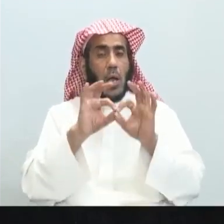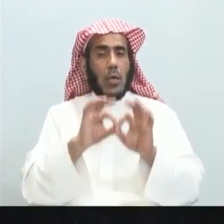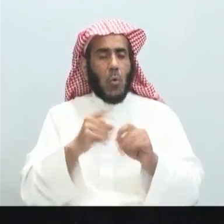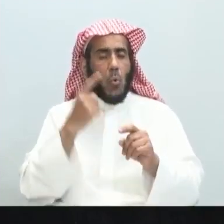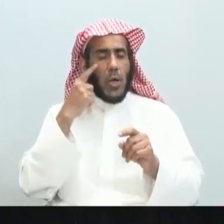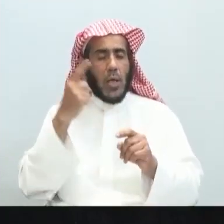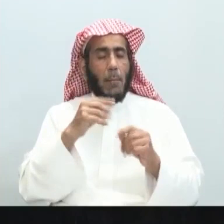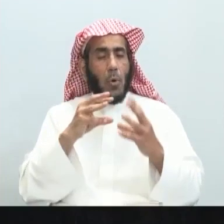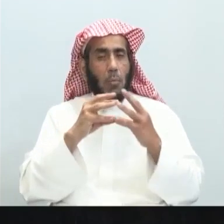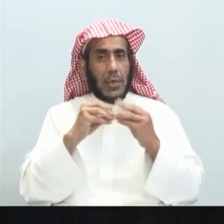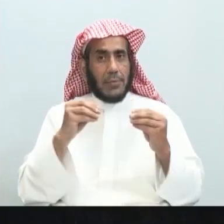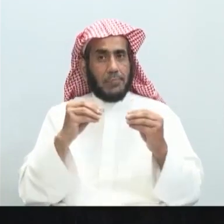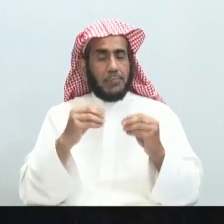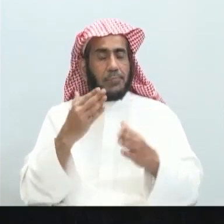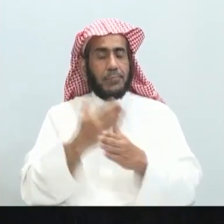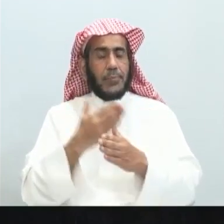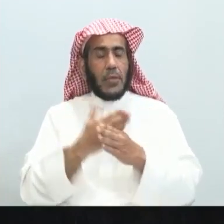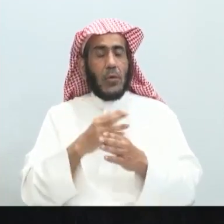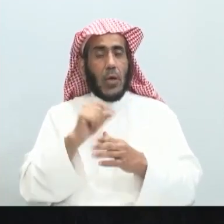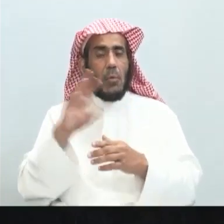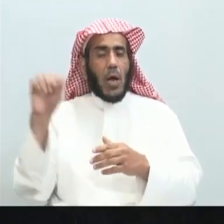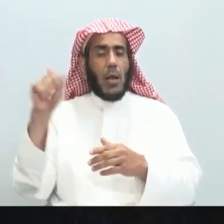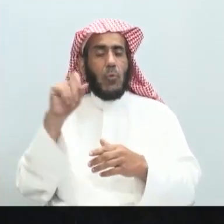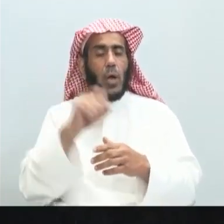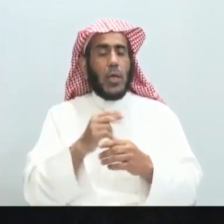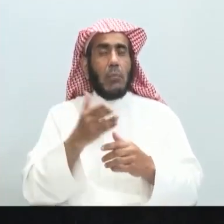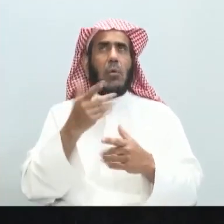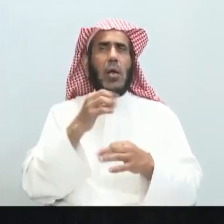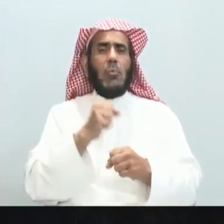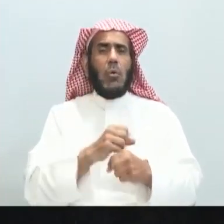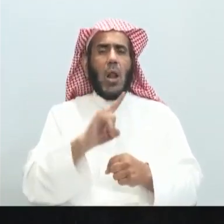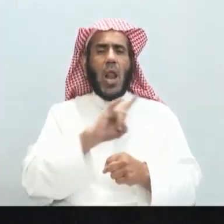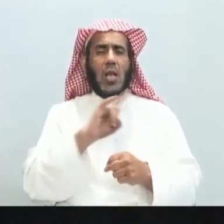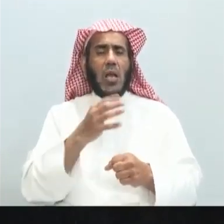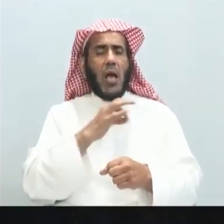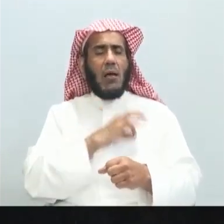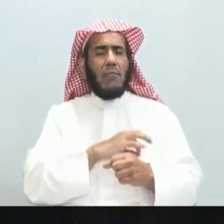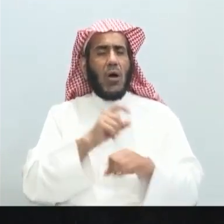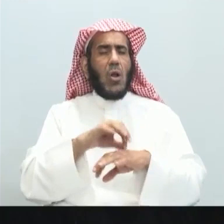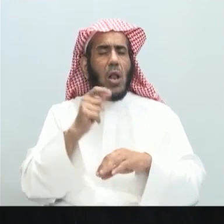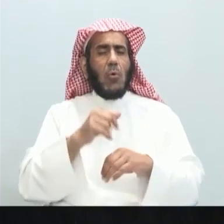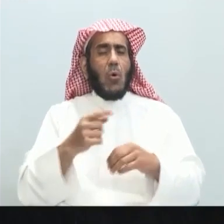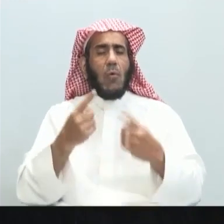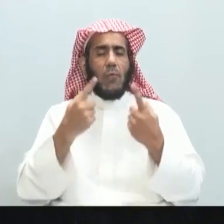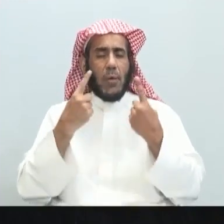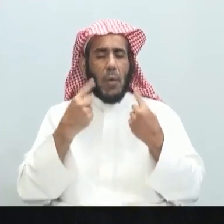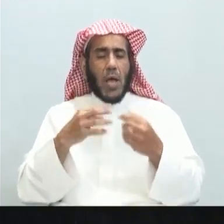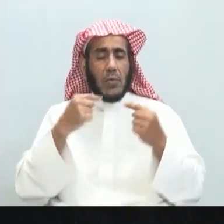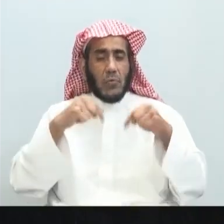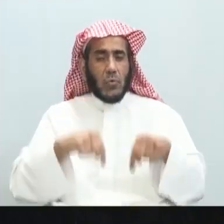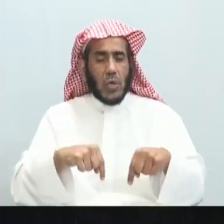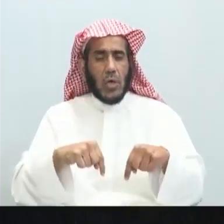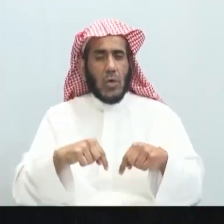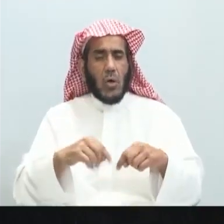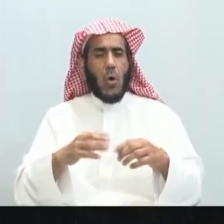ويتامل معانيها لانه كما قال ابن القيم رحمه الله تعالى لا شيء انفع للعبد في معاشه اي في الدنيا